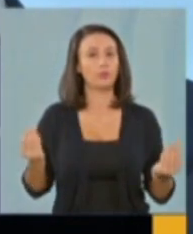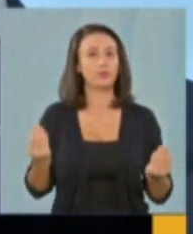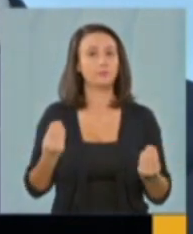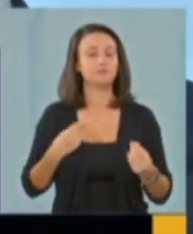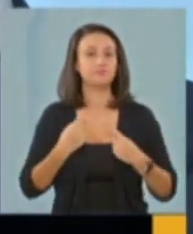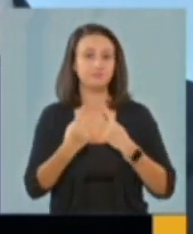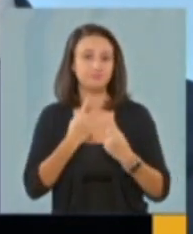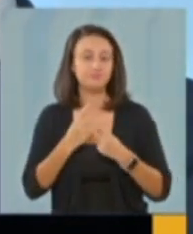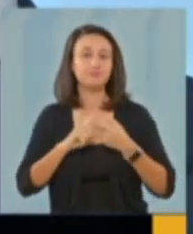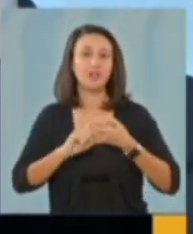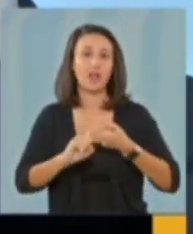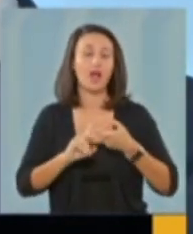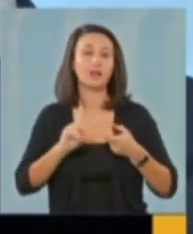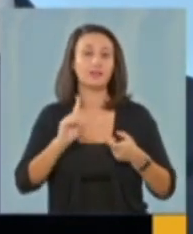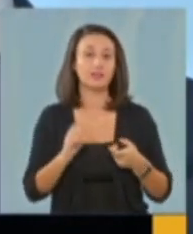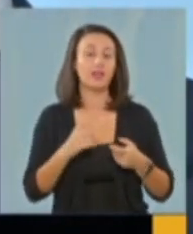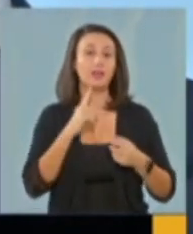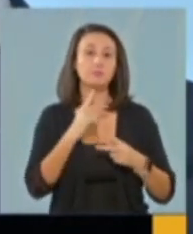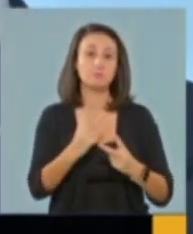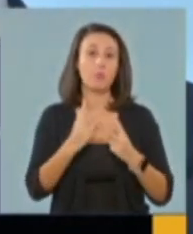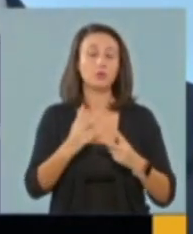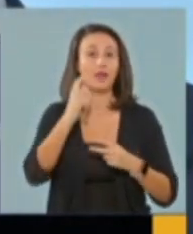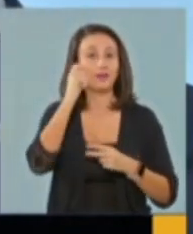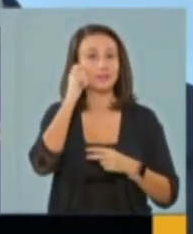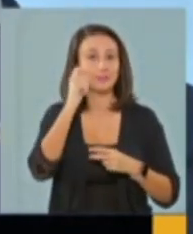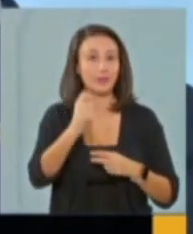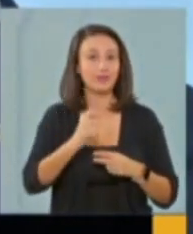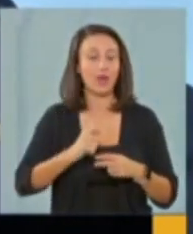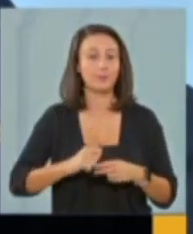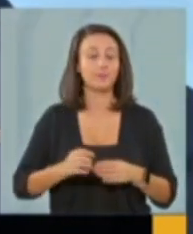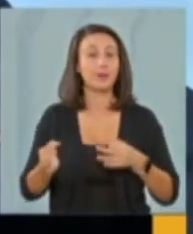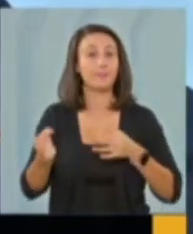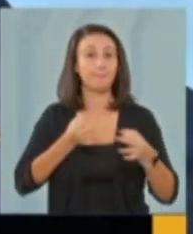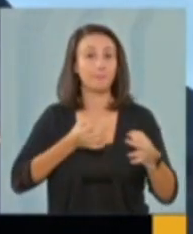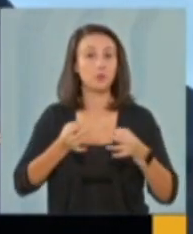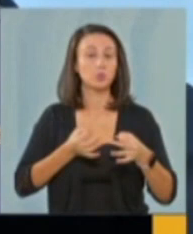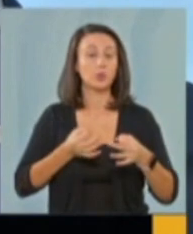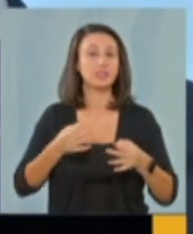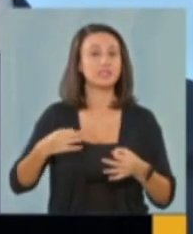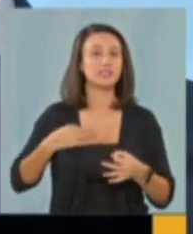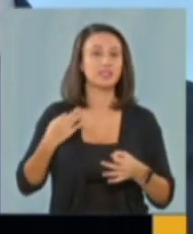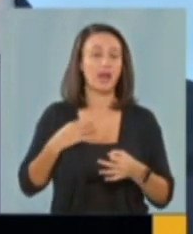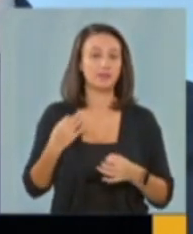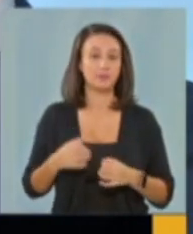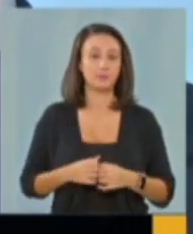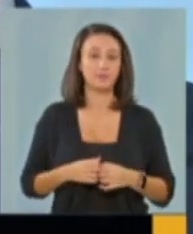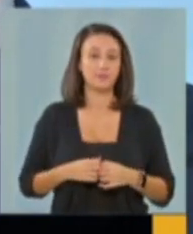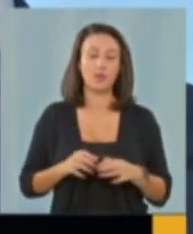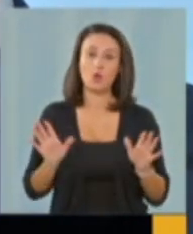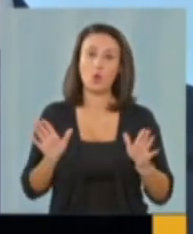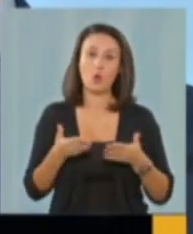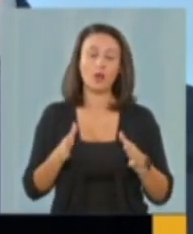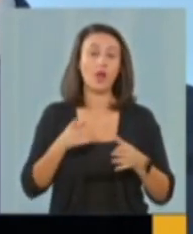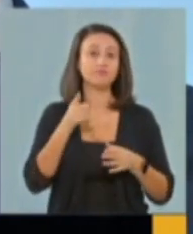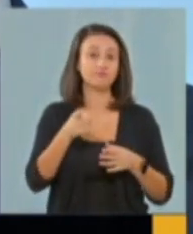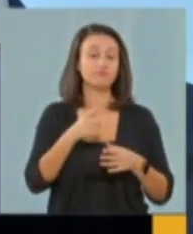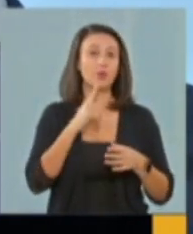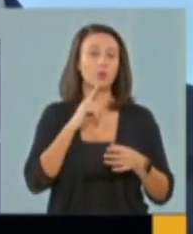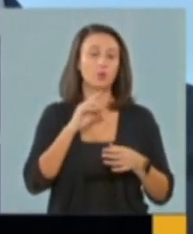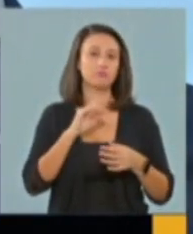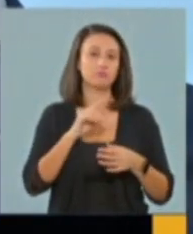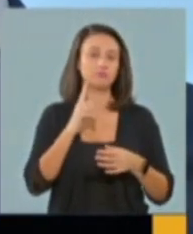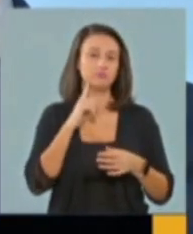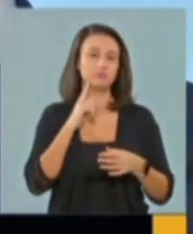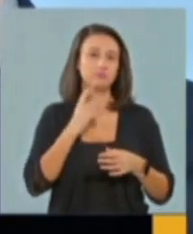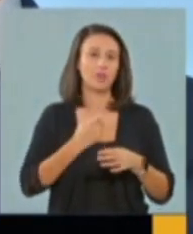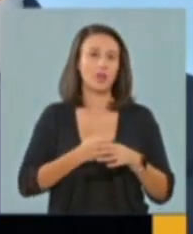discuții legate de importanța respectării măsurilor igienico sanitare urcare sunt absolut banale și